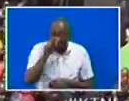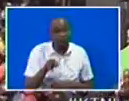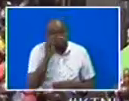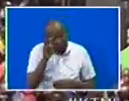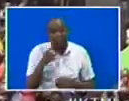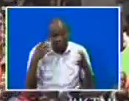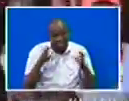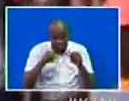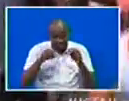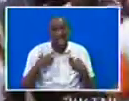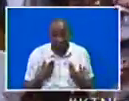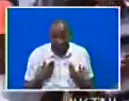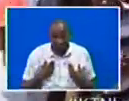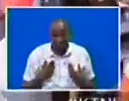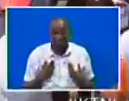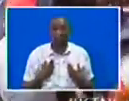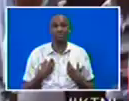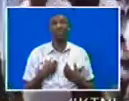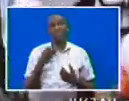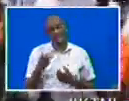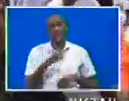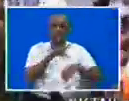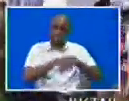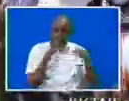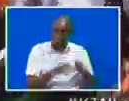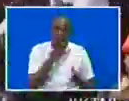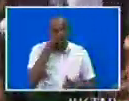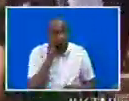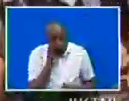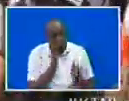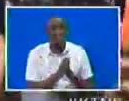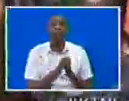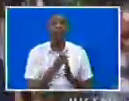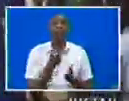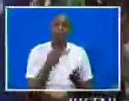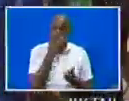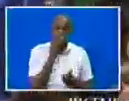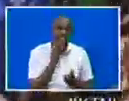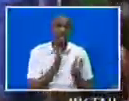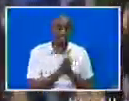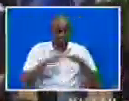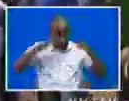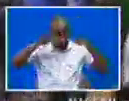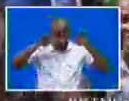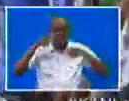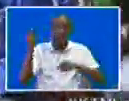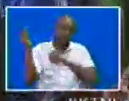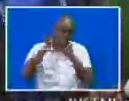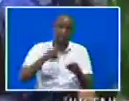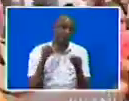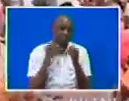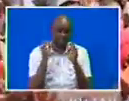hiyo unga? Leo vinara wa NASA Kalonzo Musyoka, Musalia Mudavadi na Isaac Ruto walikosa kuhudhuria mkutano